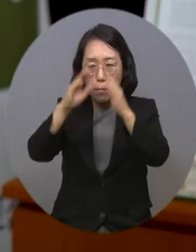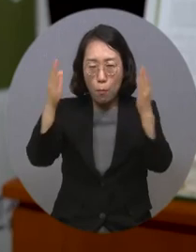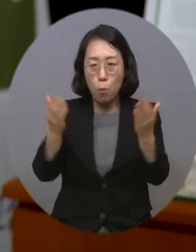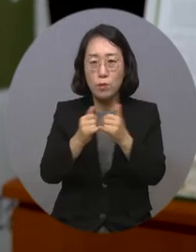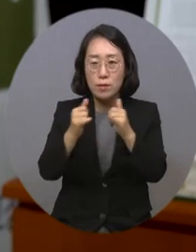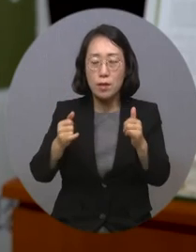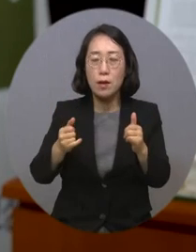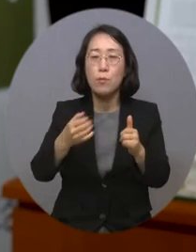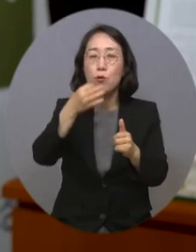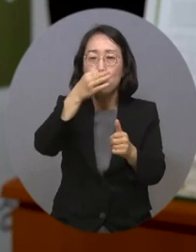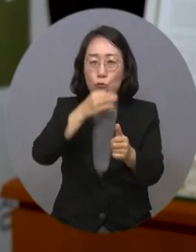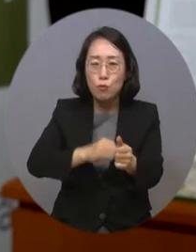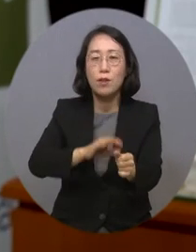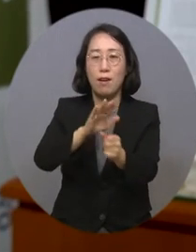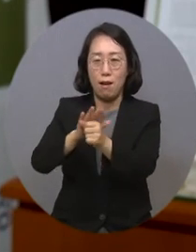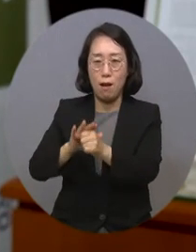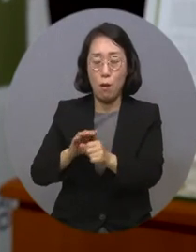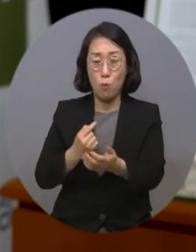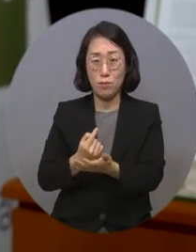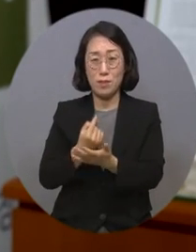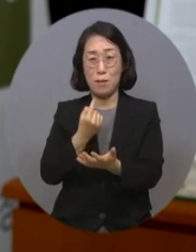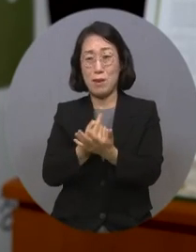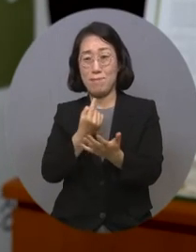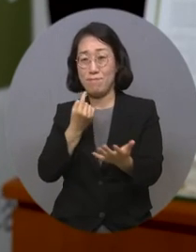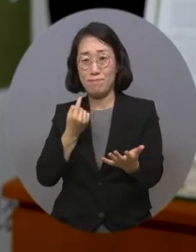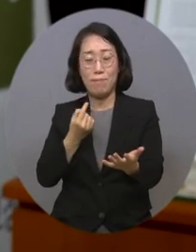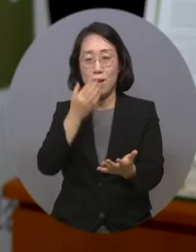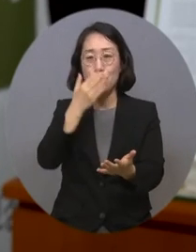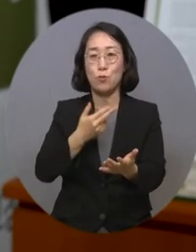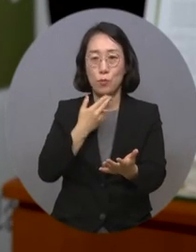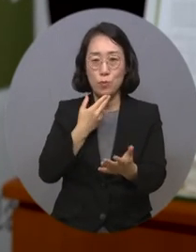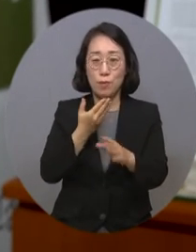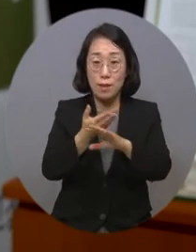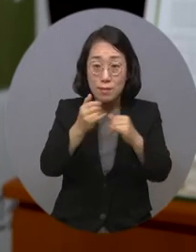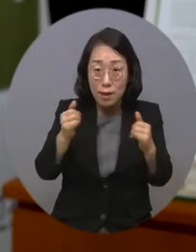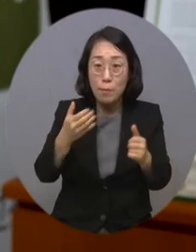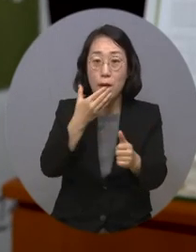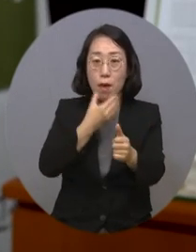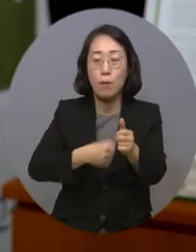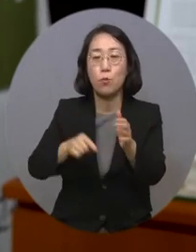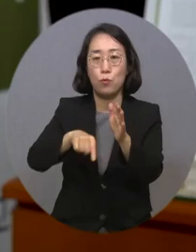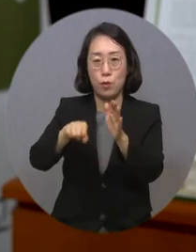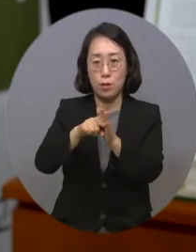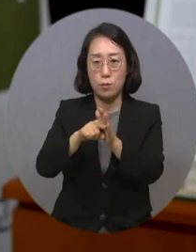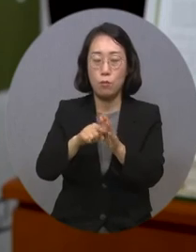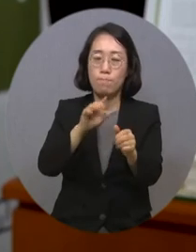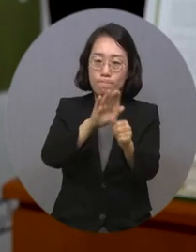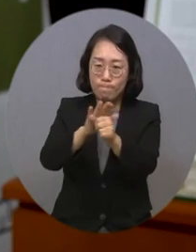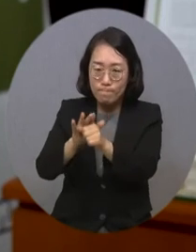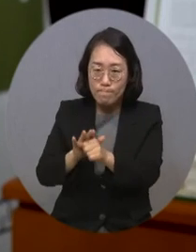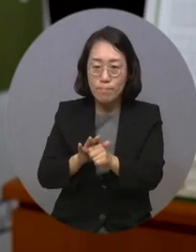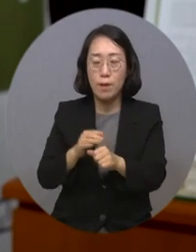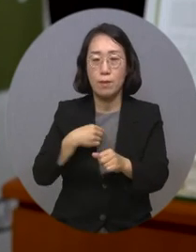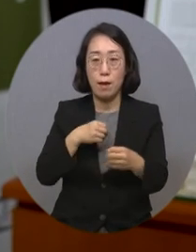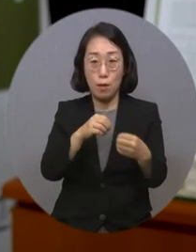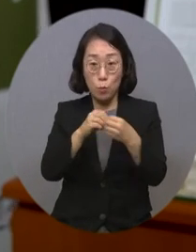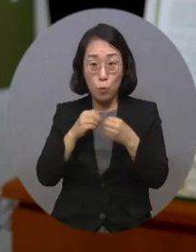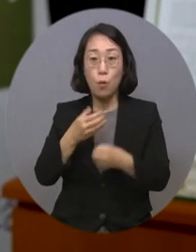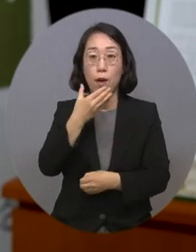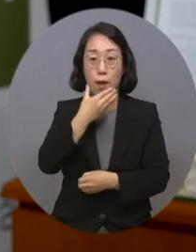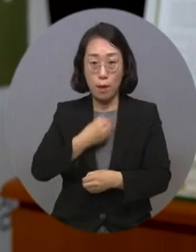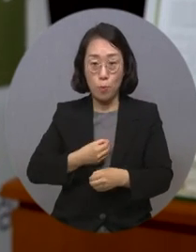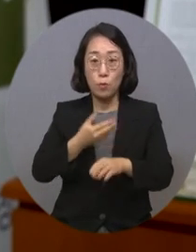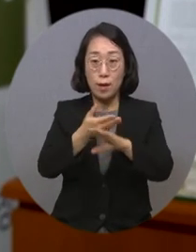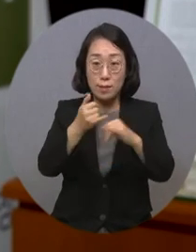하라. 세상은 혼자 살 수 없습니다. 이웃의 행복을 위해서 우리가 기여할 때 나도 행복해지고